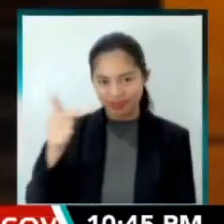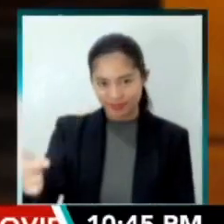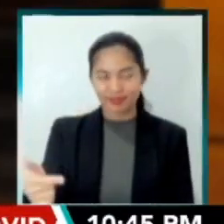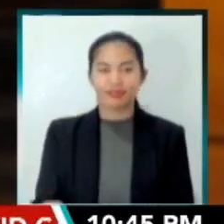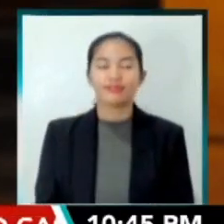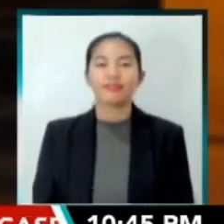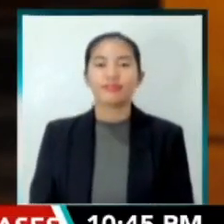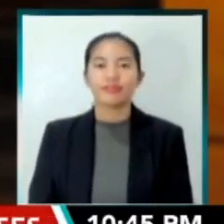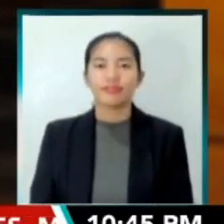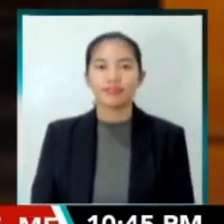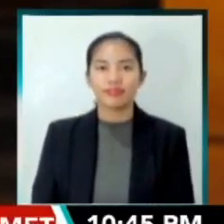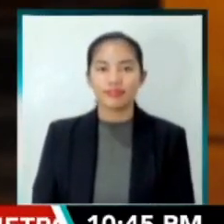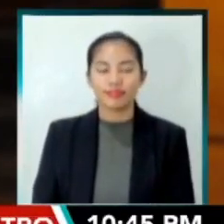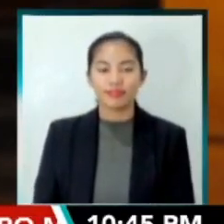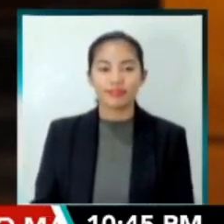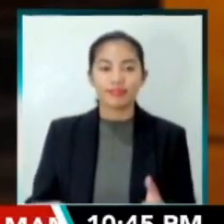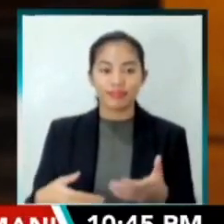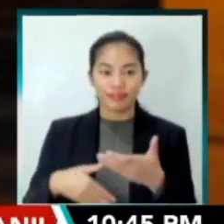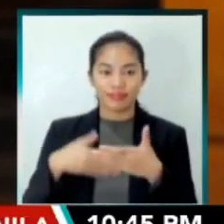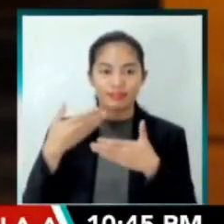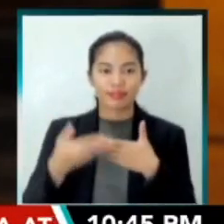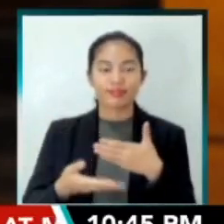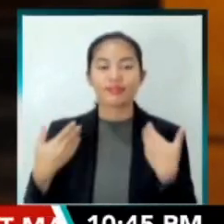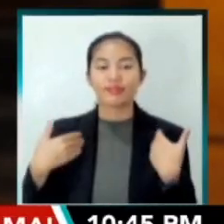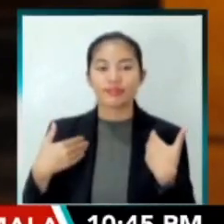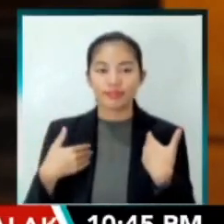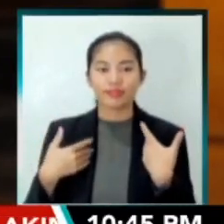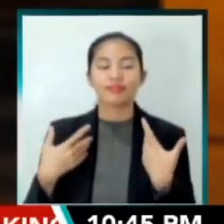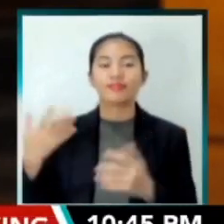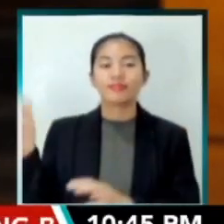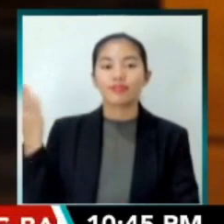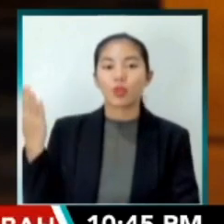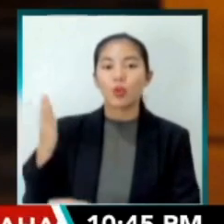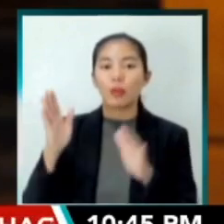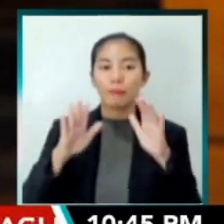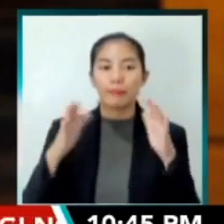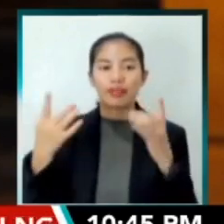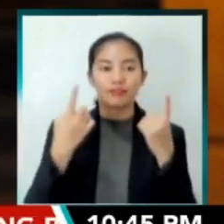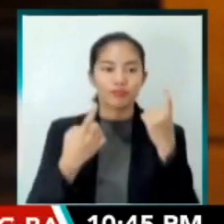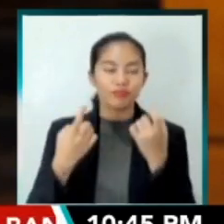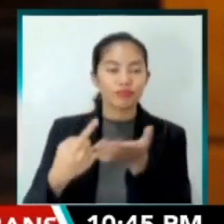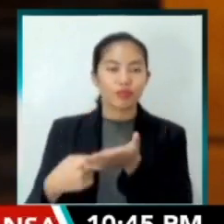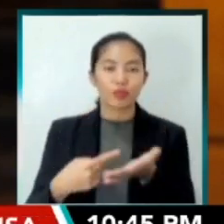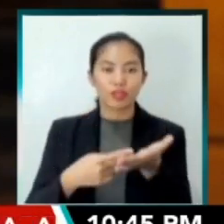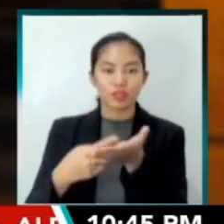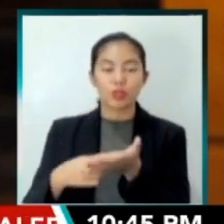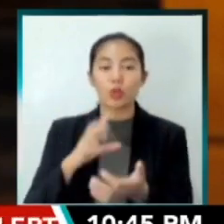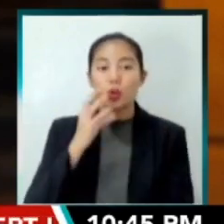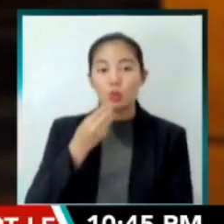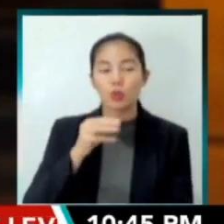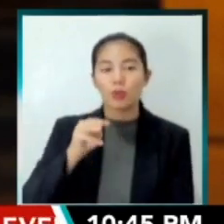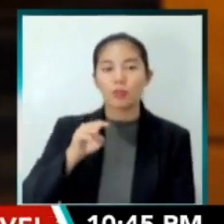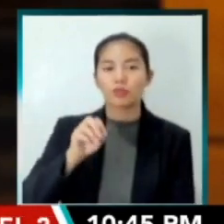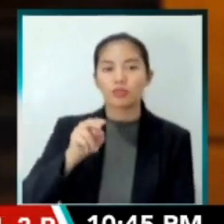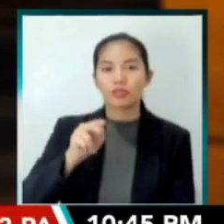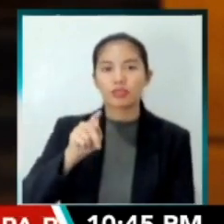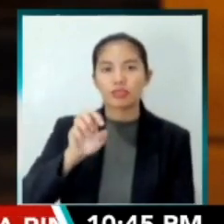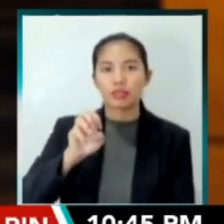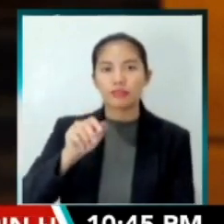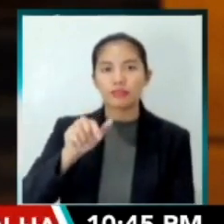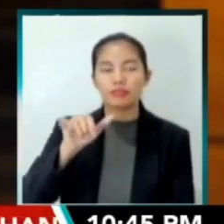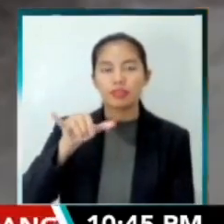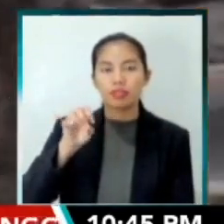kumarap sa isang public open forum si presidential candidate Dr. Jose Montemayor sa Liwasang Bonifacio sa Maynila ngayong